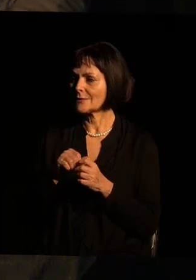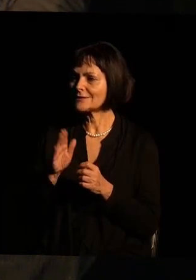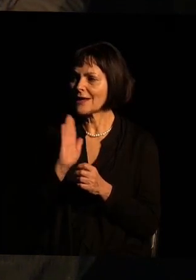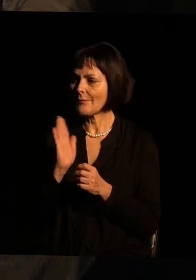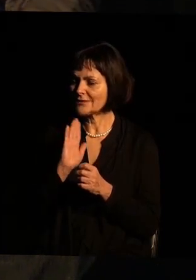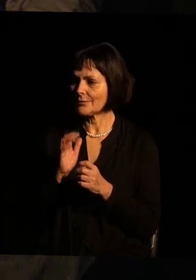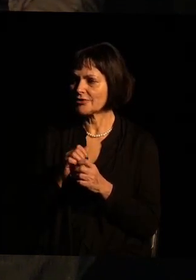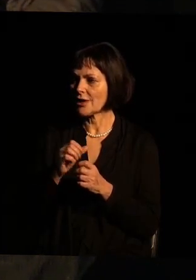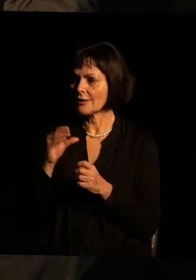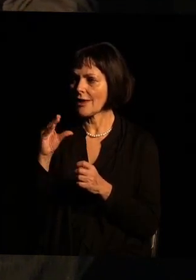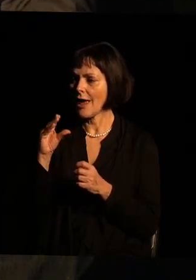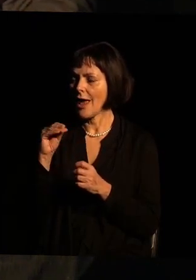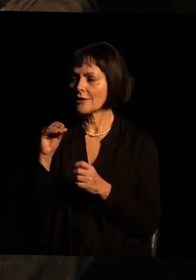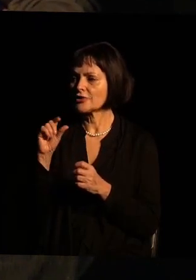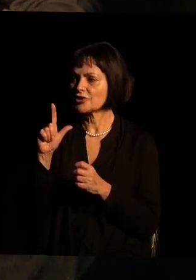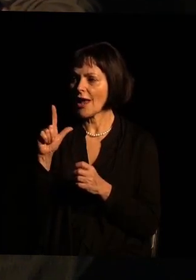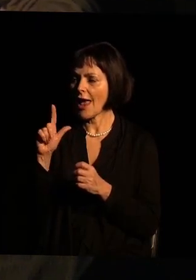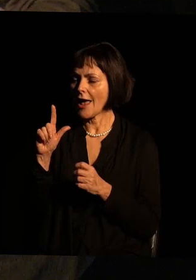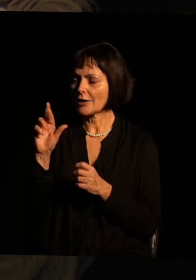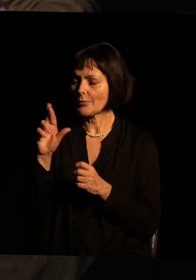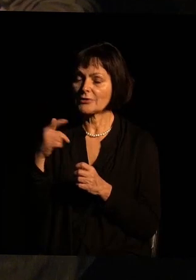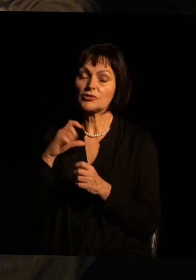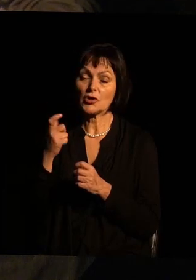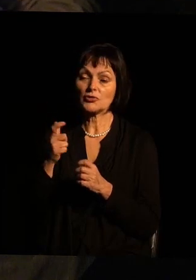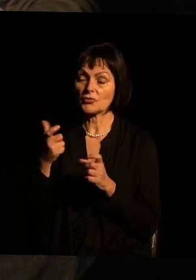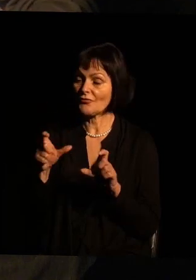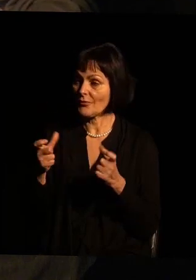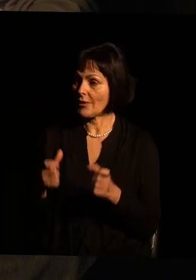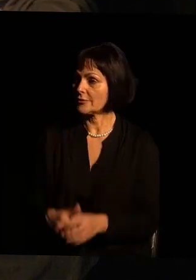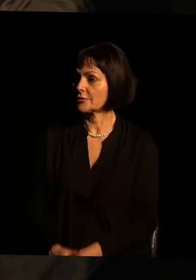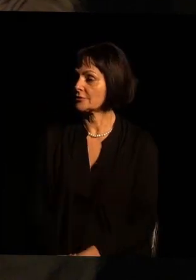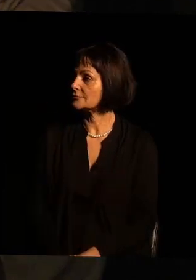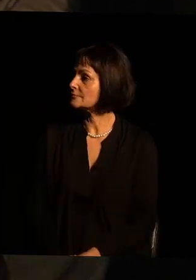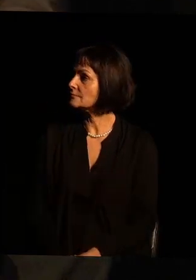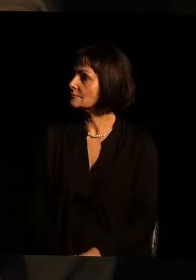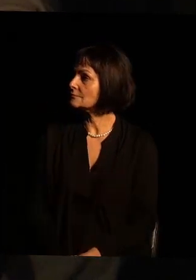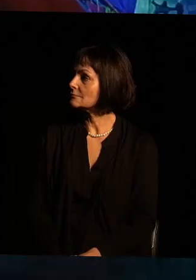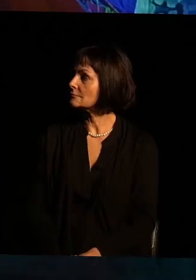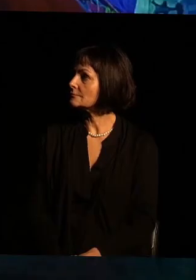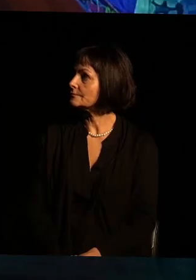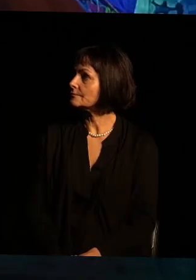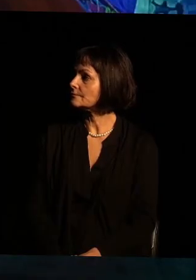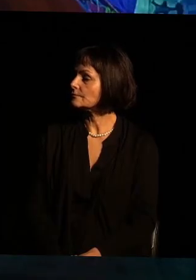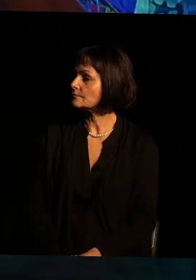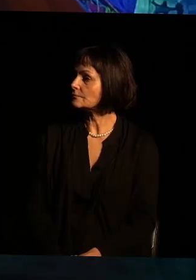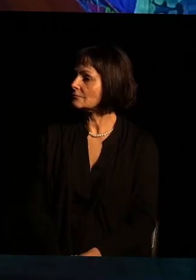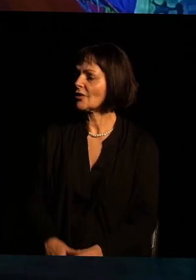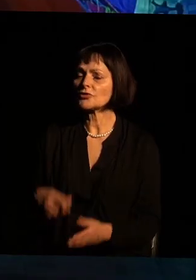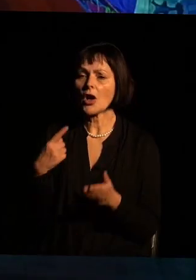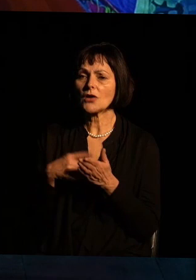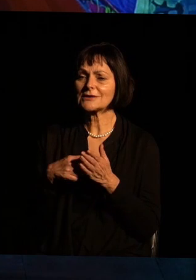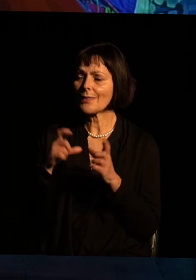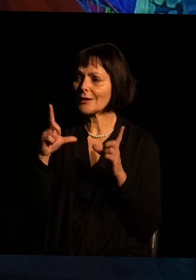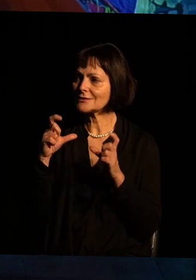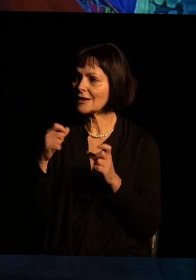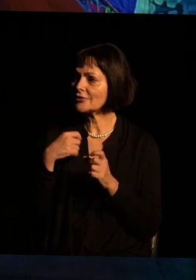tych szerpów, no tam, gdzie w każdej chwili się coś mogło wydarzyć. No to chyba po prawej, to myślę, że to jest jedno, być może ostatnie zdjęcie Jurka, no nie?